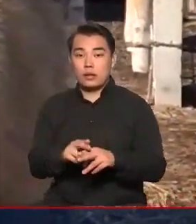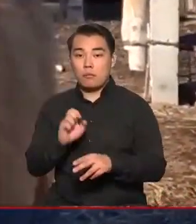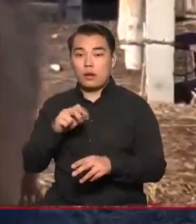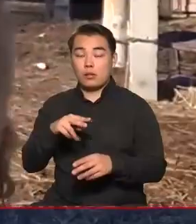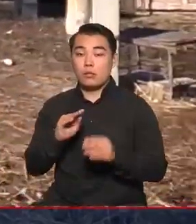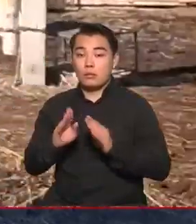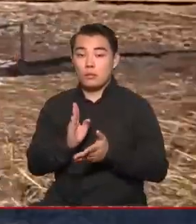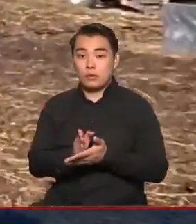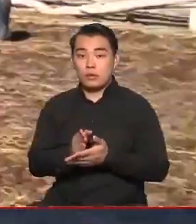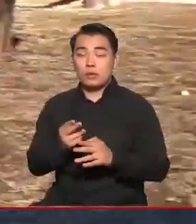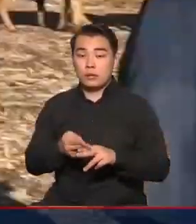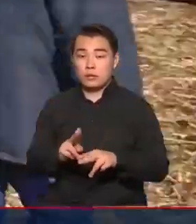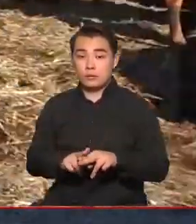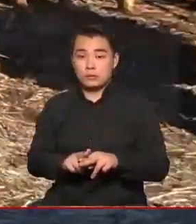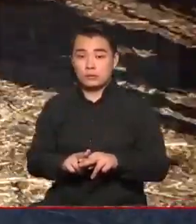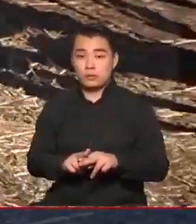мынау.